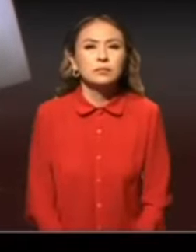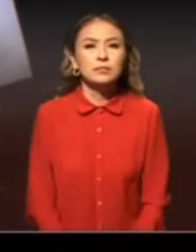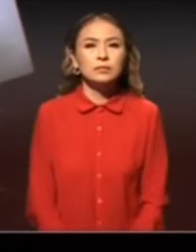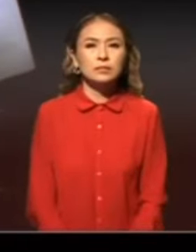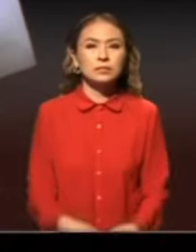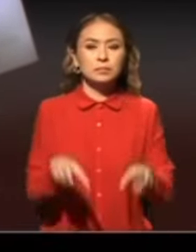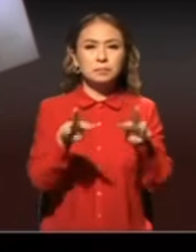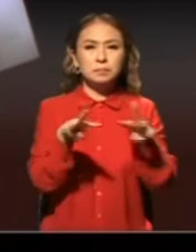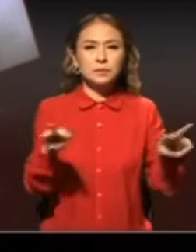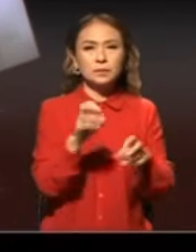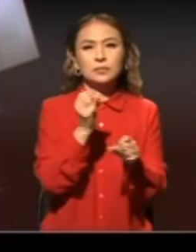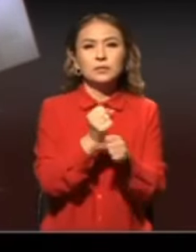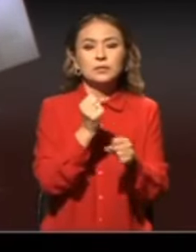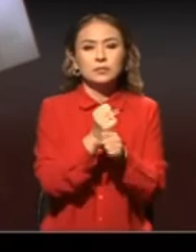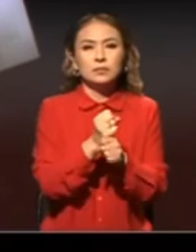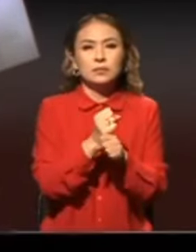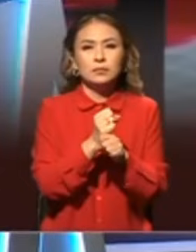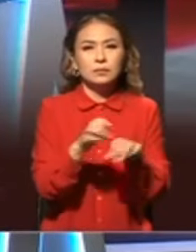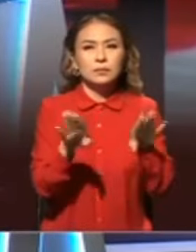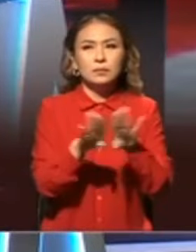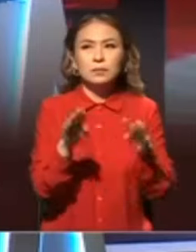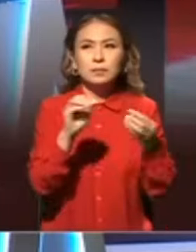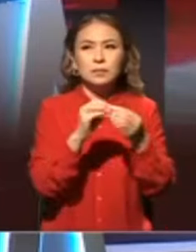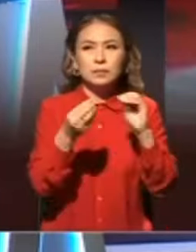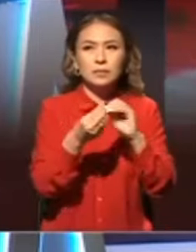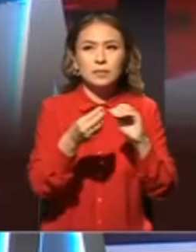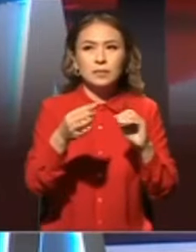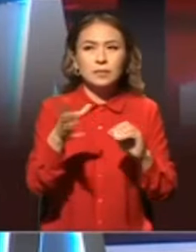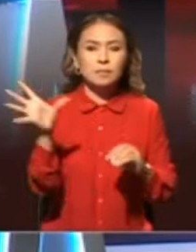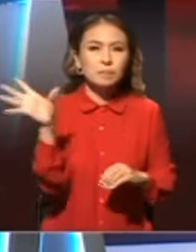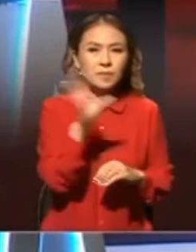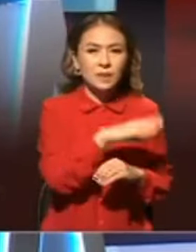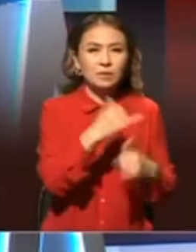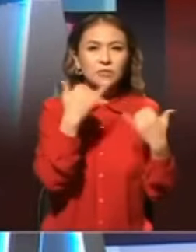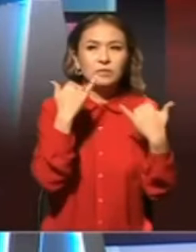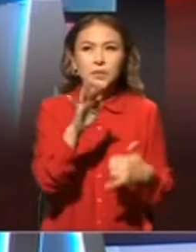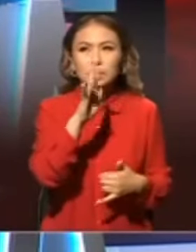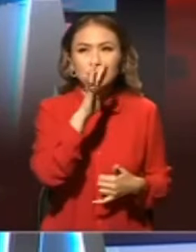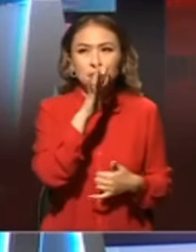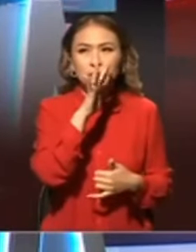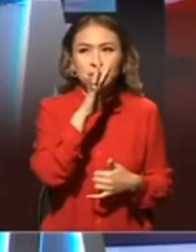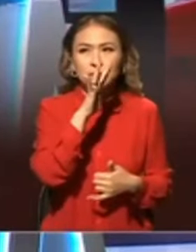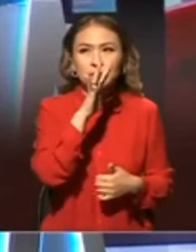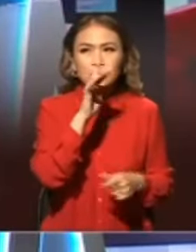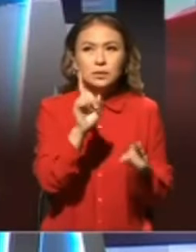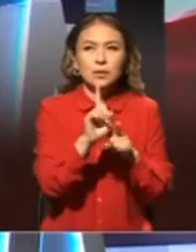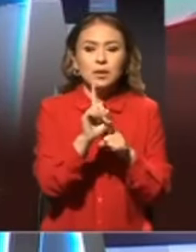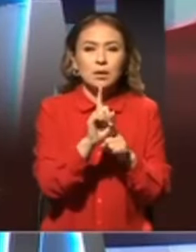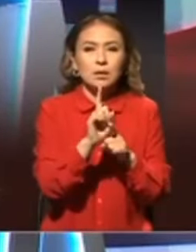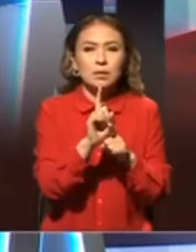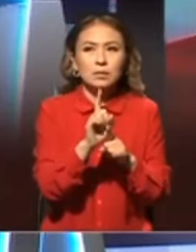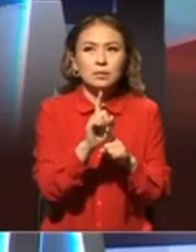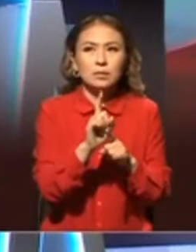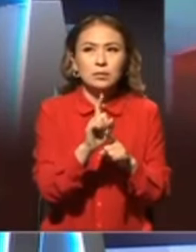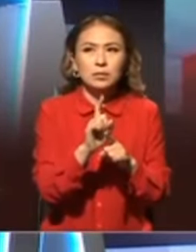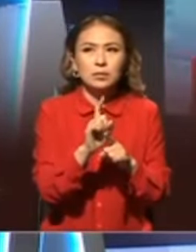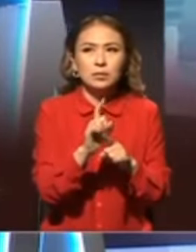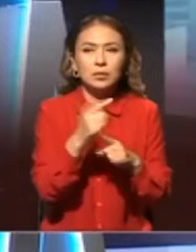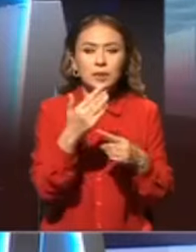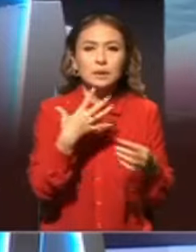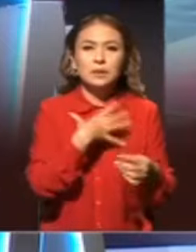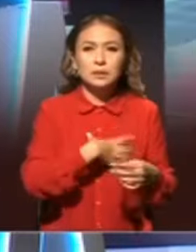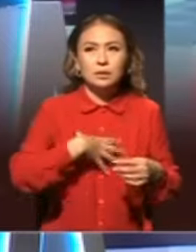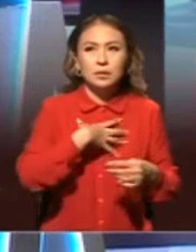тарапынан жасалынып жатқан шаруаларға. Мәселе жаңағы айтып жатқан мәселенің бәрі бүгінгі таңда актуальный деп жатамыз ғой. Ол негізгі